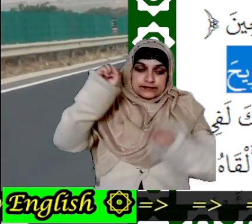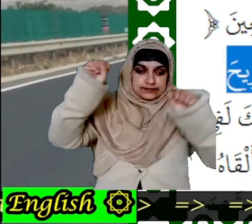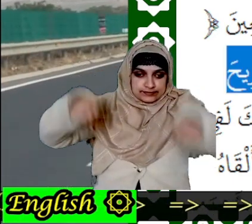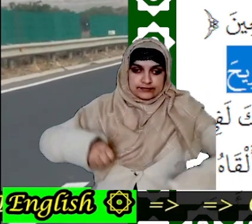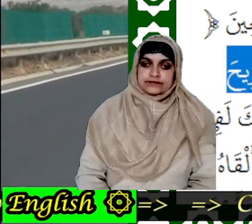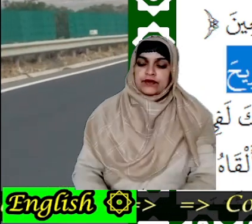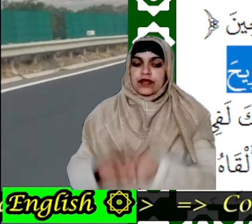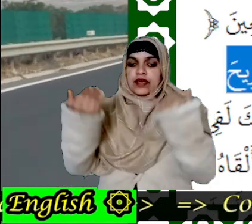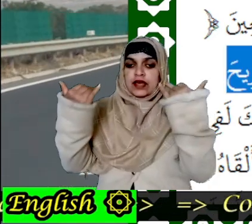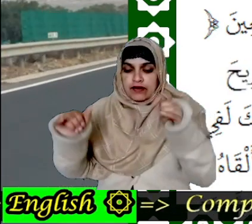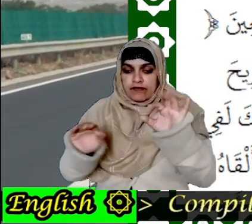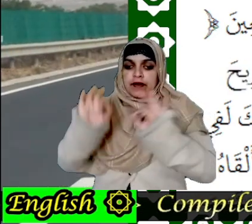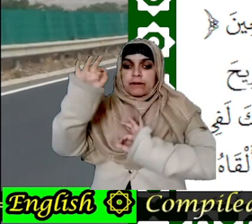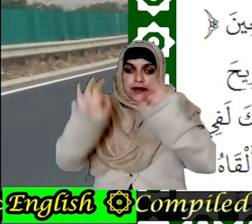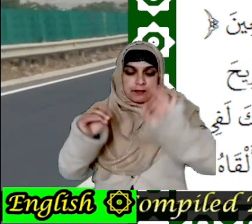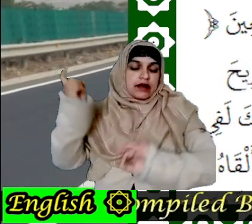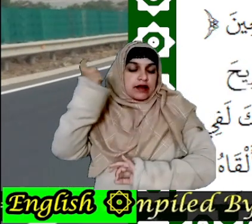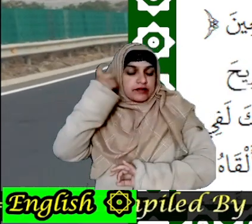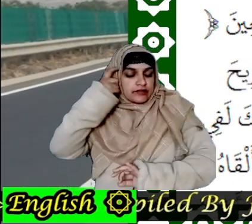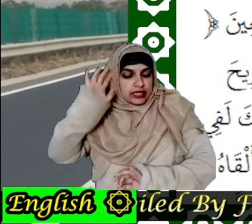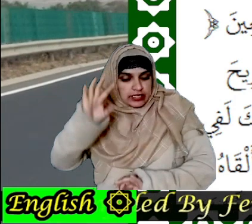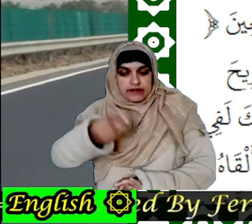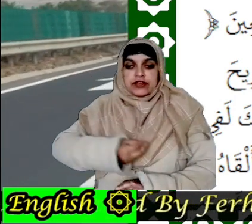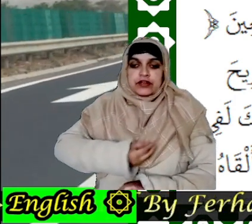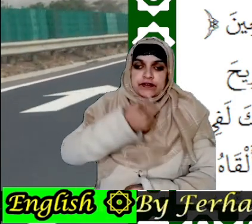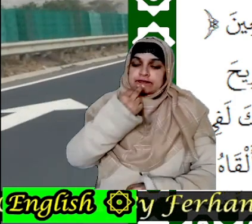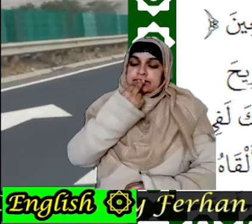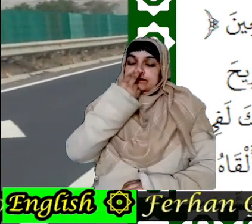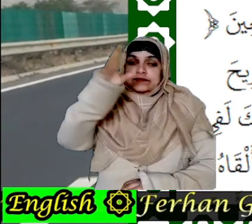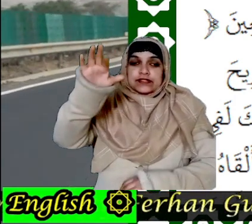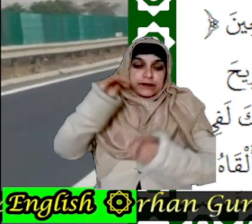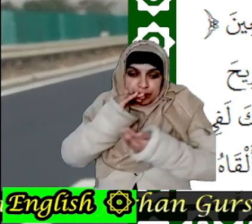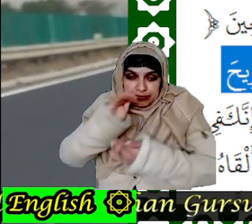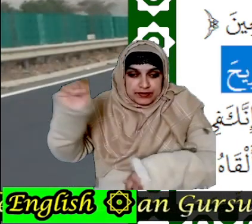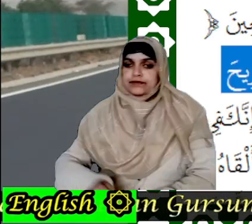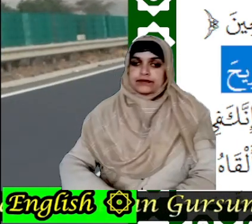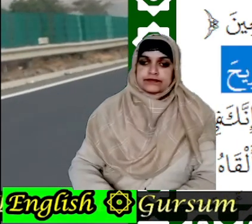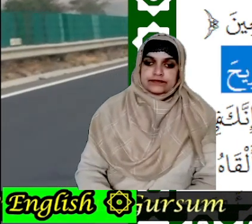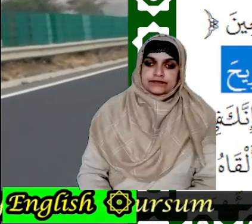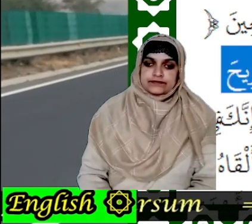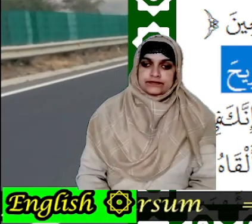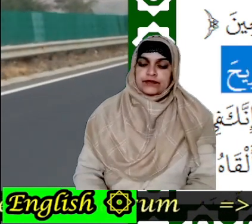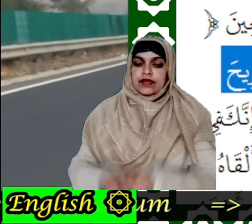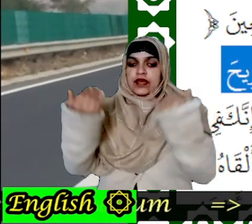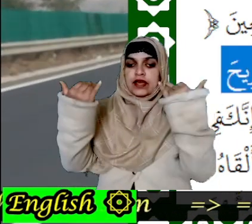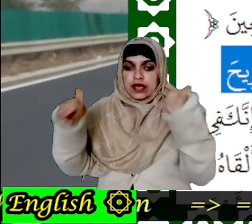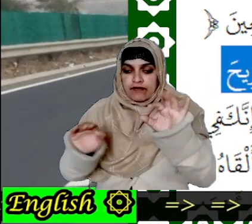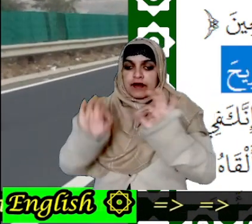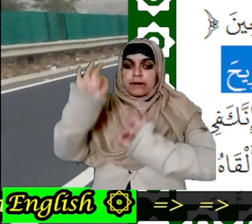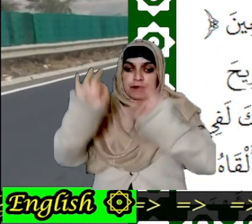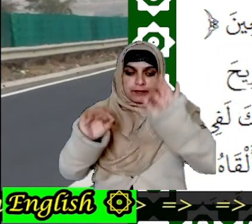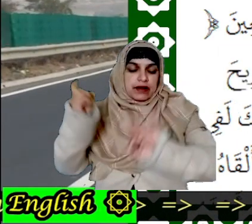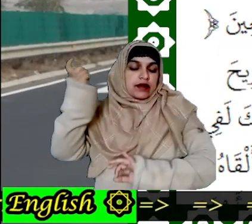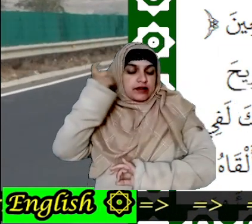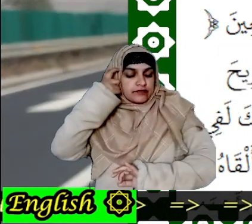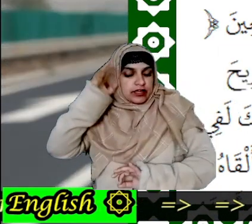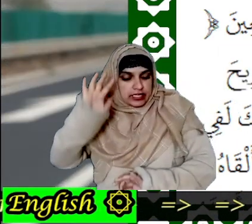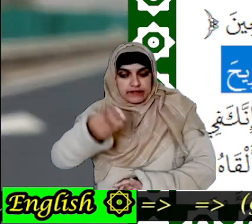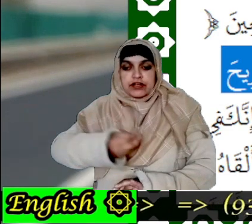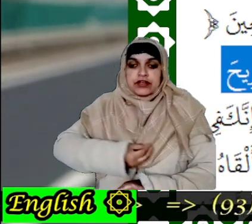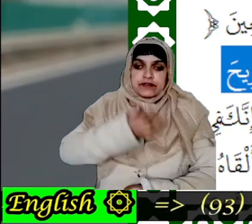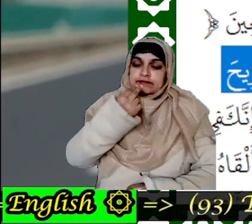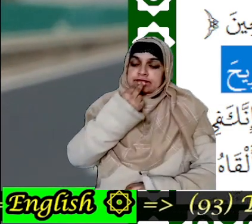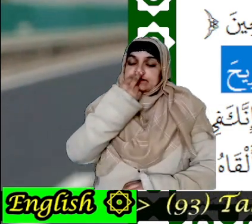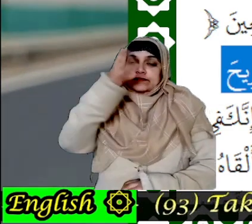غرا بي كان عن قال ابوهم يعقوب ابان ساني نجي اسا كان عن جرو شام أنا أرجع